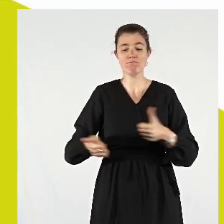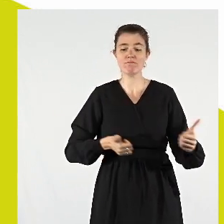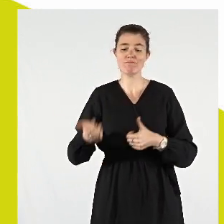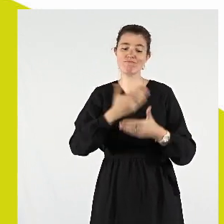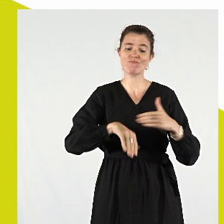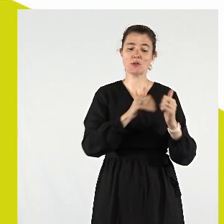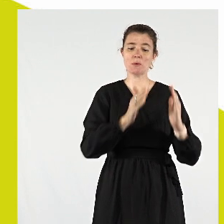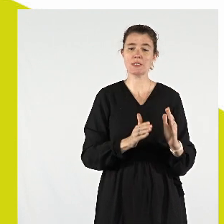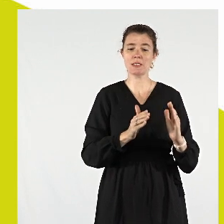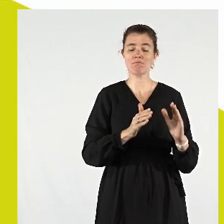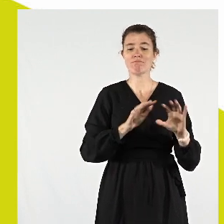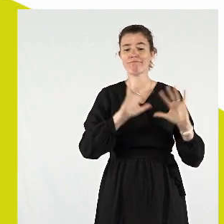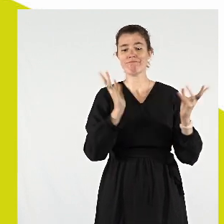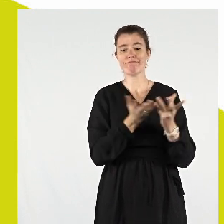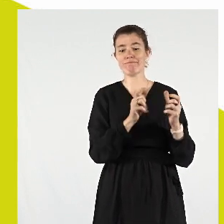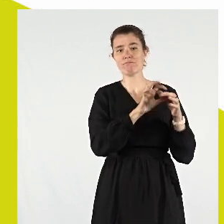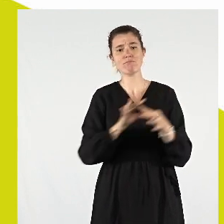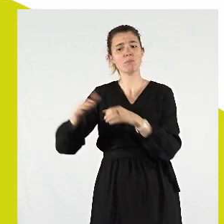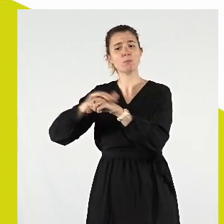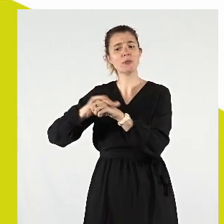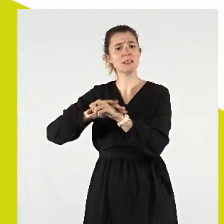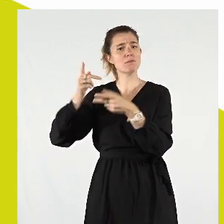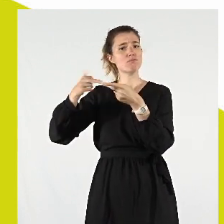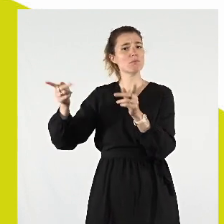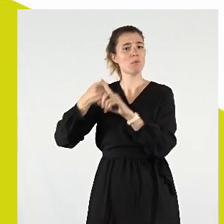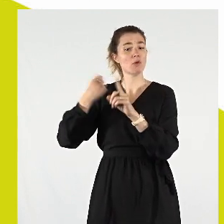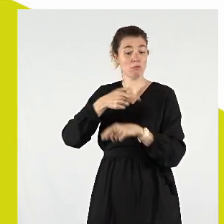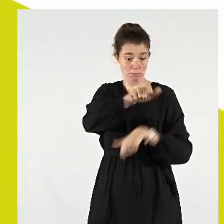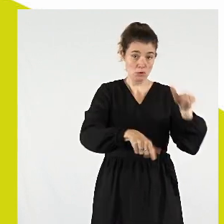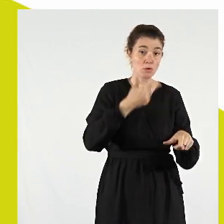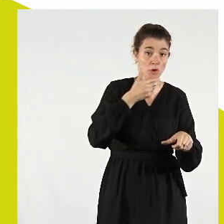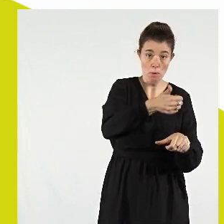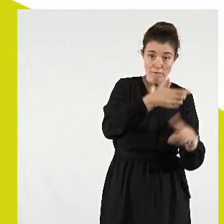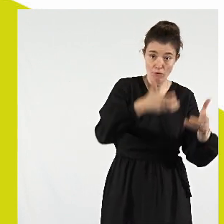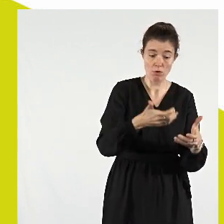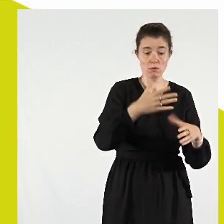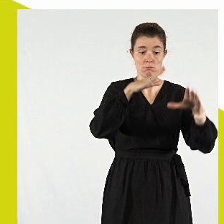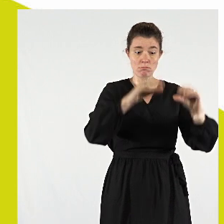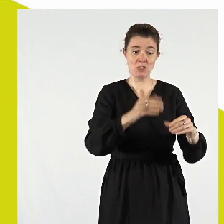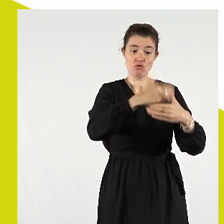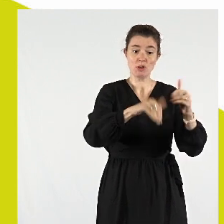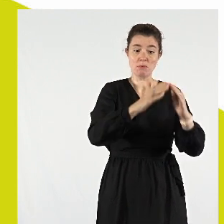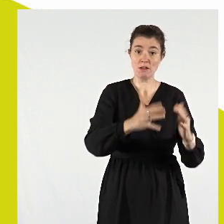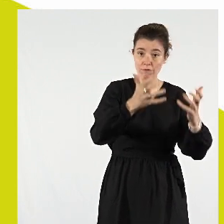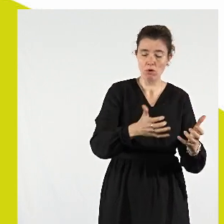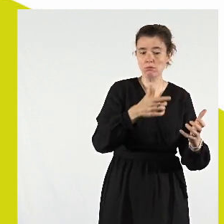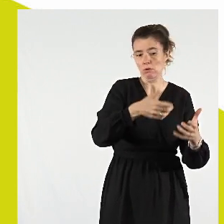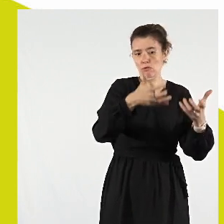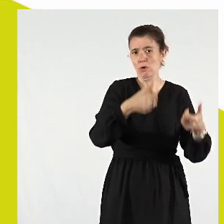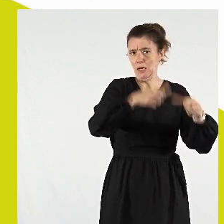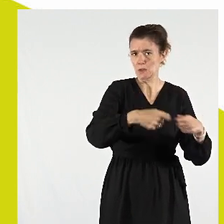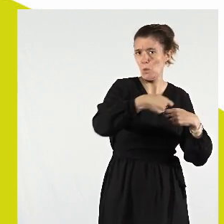une des politiques publiques importantes, qui est d'ailleurs souhaitée par les usagers, par les personnes vivant à domicile et qui souhaitent y vivre le plus longtemps possible, on voit qu'un